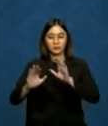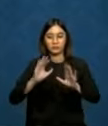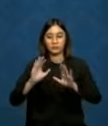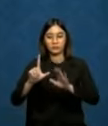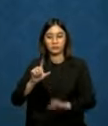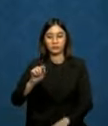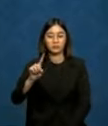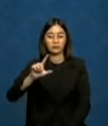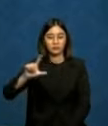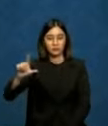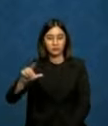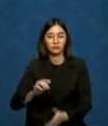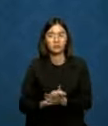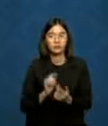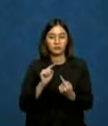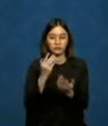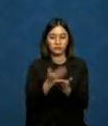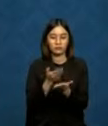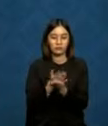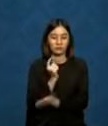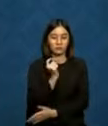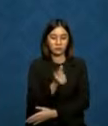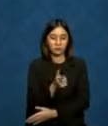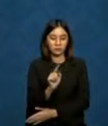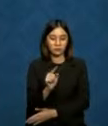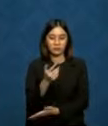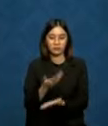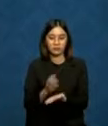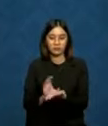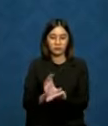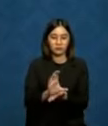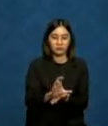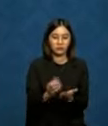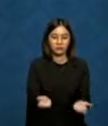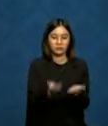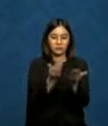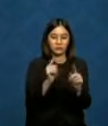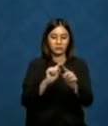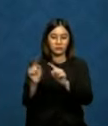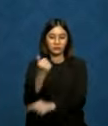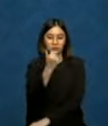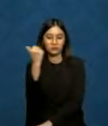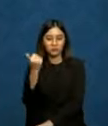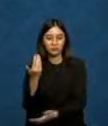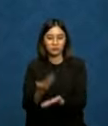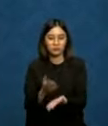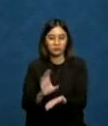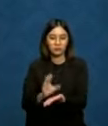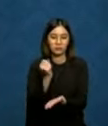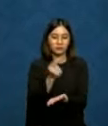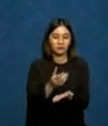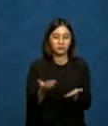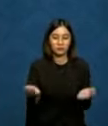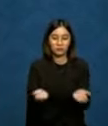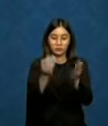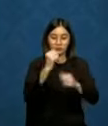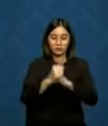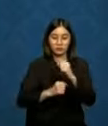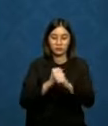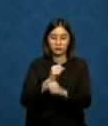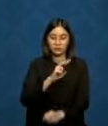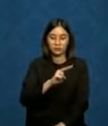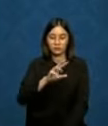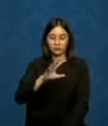21ล้านและสำหรับค่าใช้จ่ายเอ่อเงินอุดหนุนอื่นๆคือค่าใช้จ่ายในเงินอุดหนุนที่ท่านบอกว่าปี